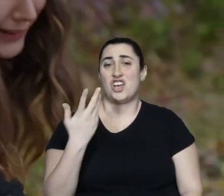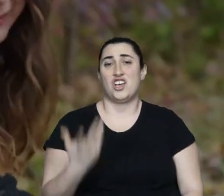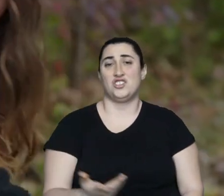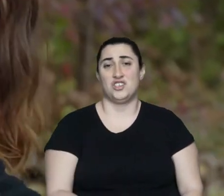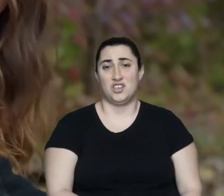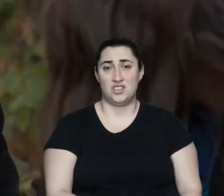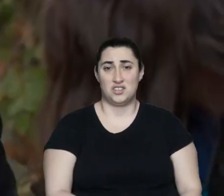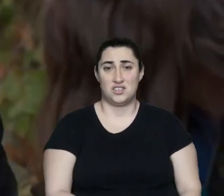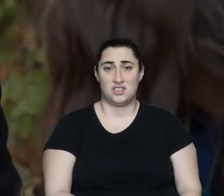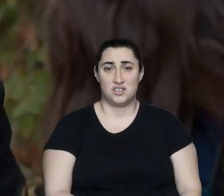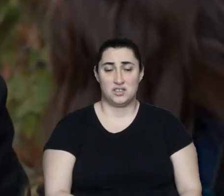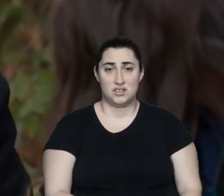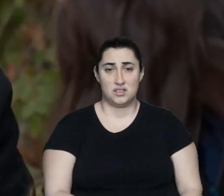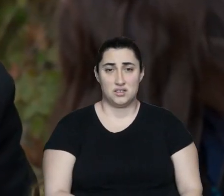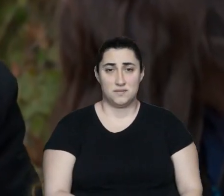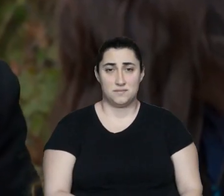biz?